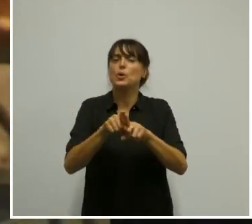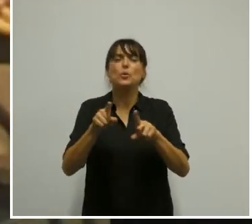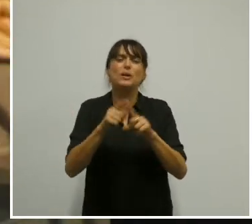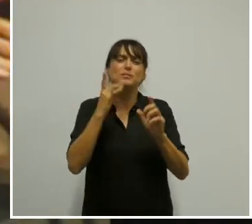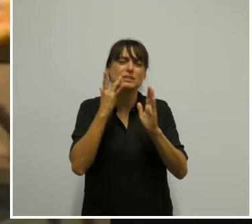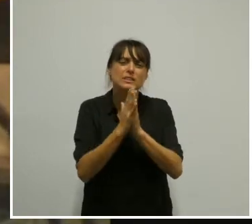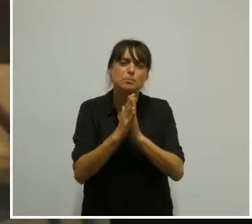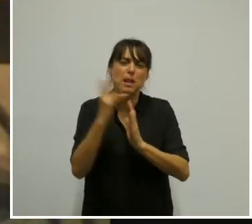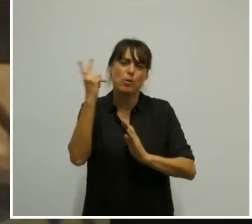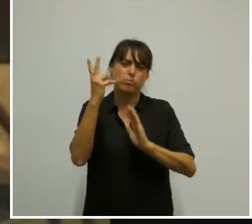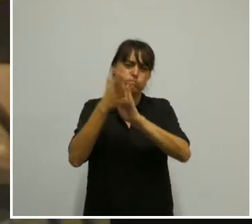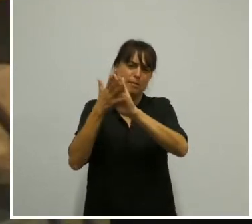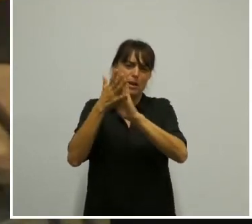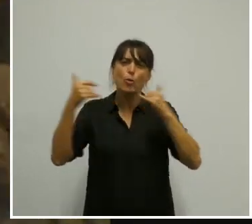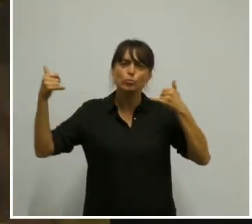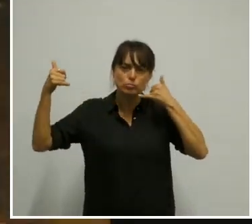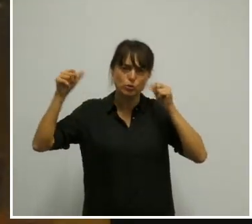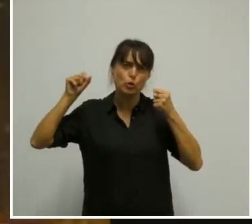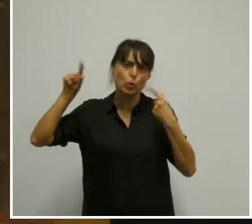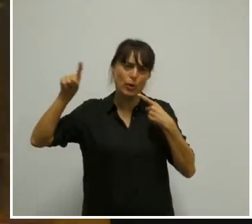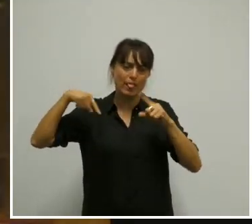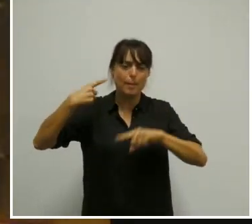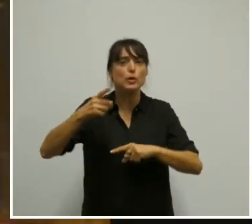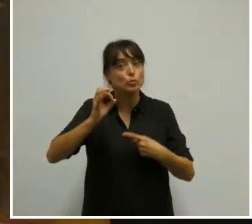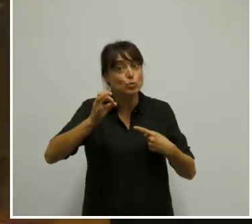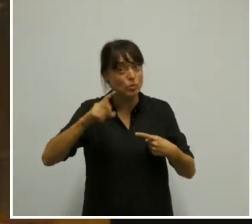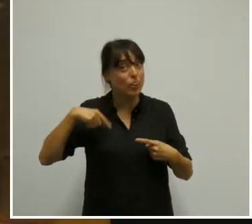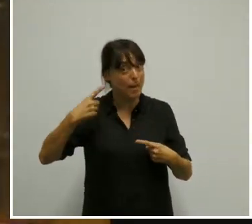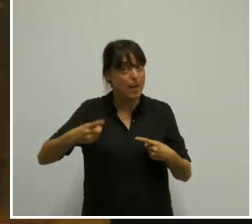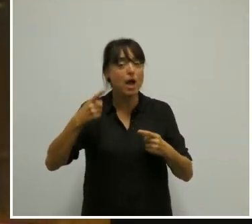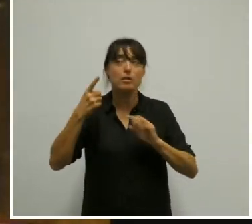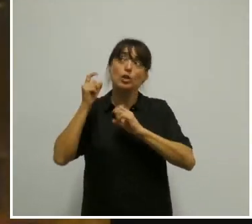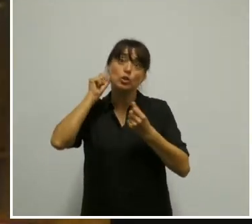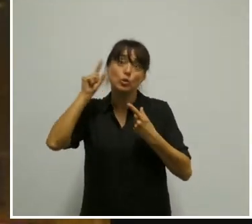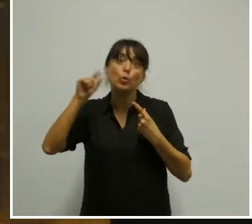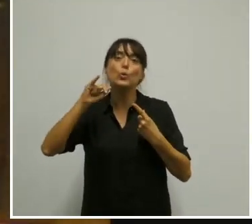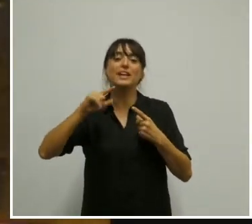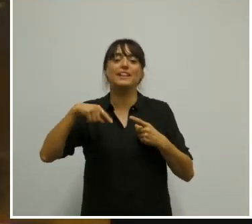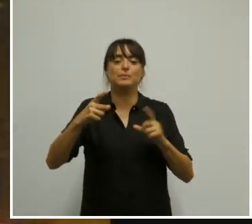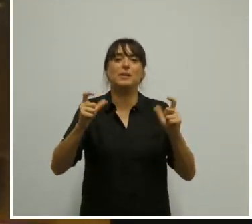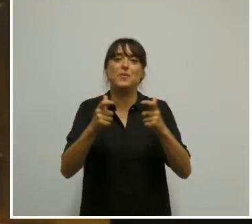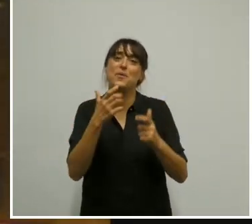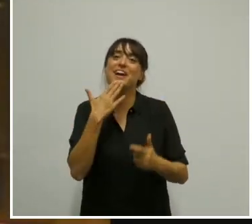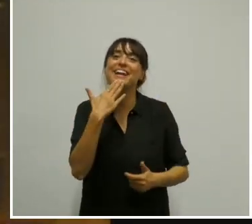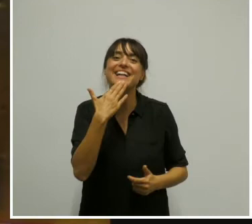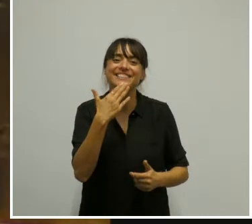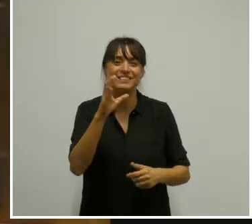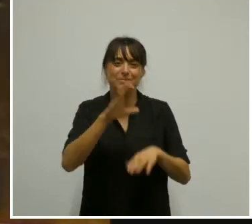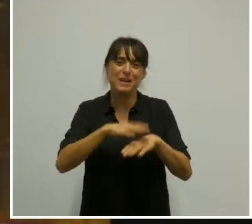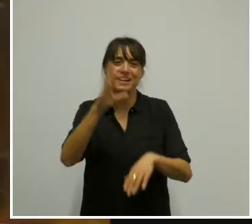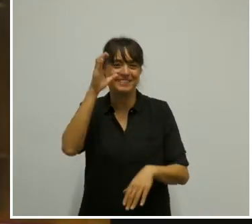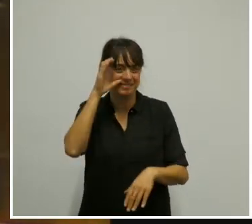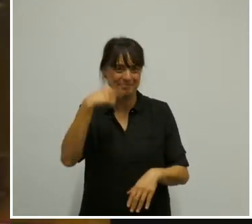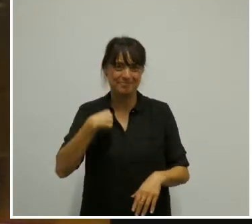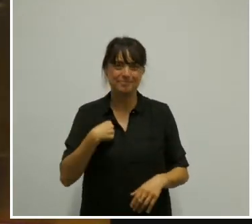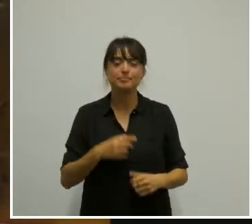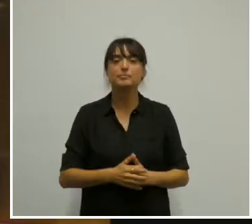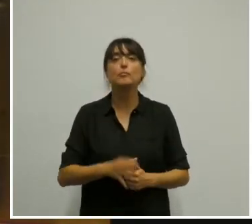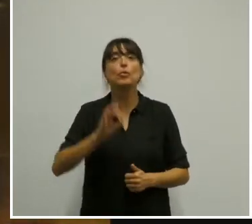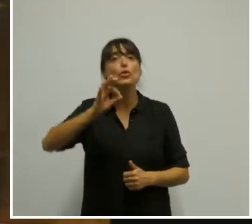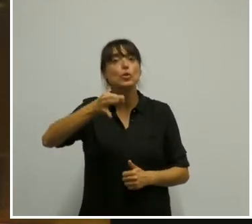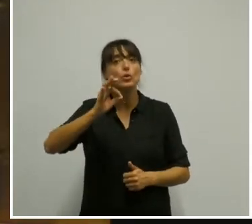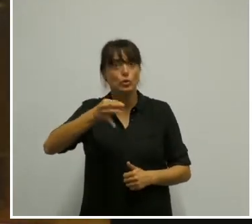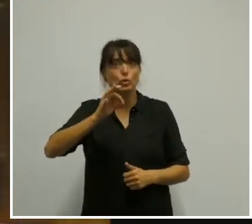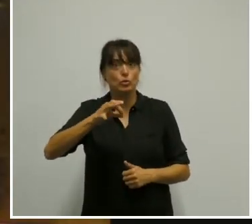més. Sí. I tant. Llavors fem una reunió, val? Ens emplacem. Merci, per tot. Gràcies. Ens emplacem a una futura